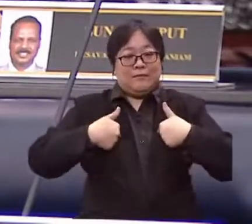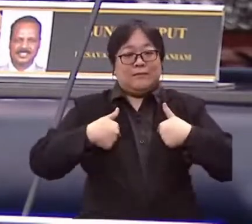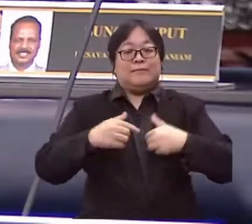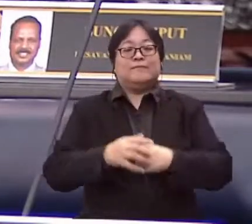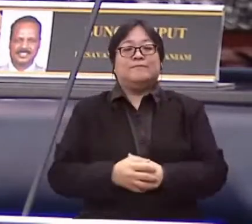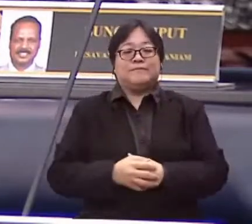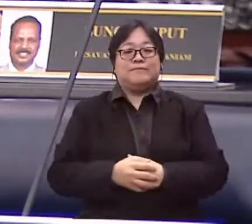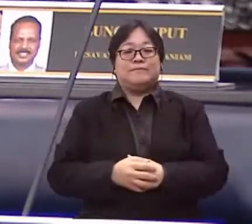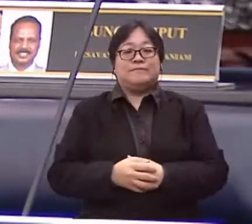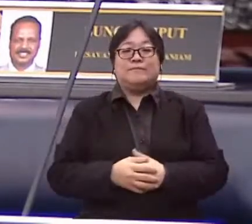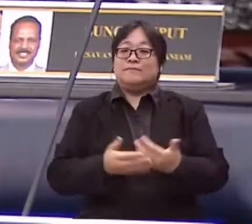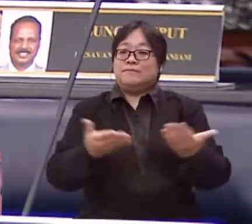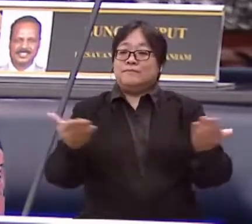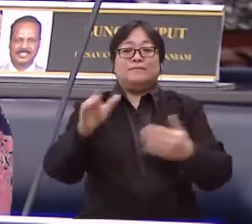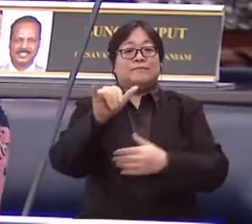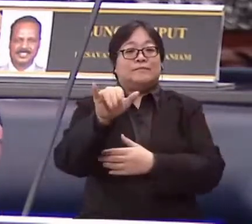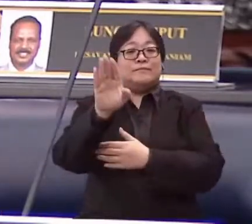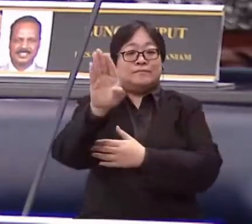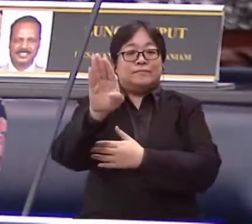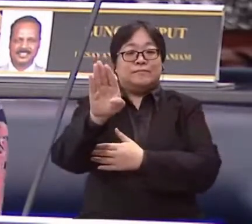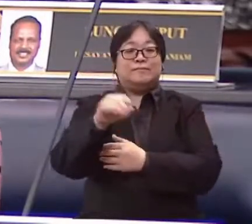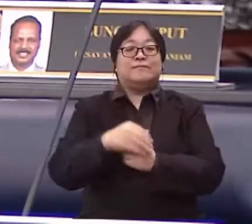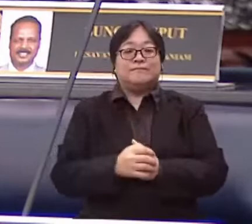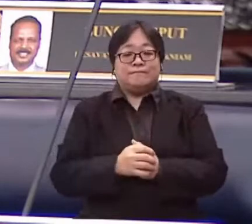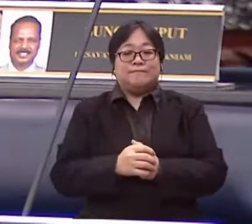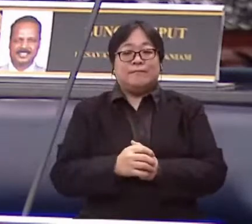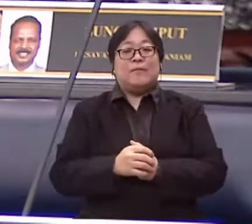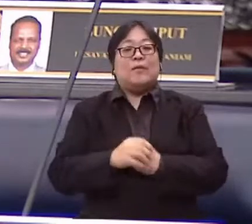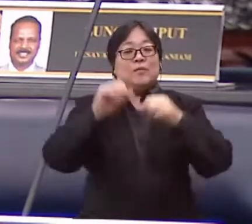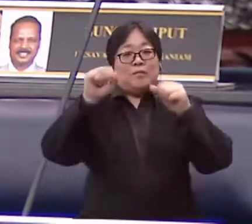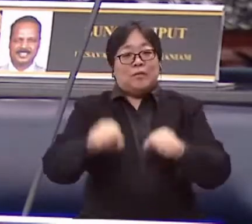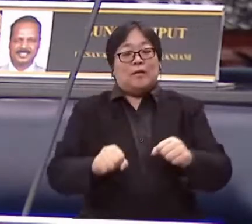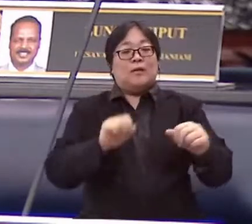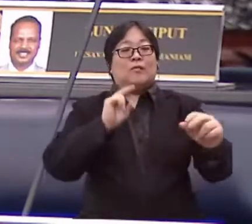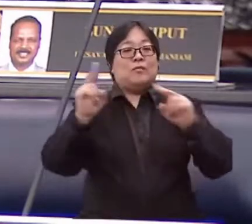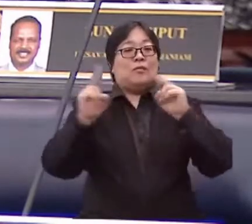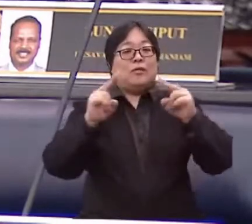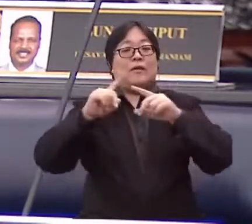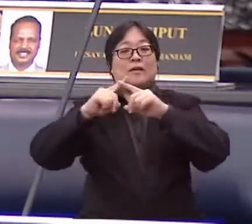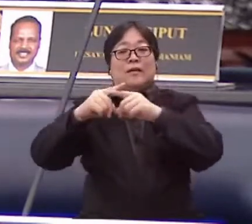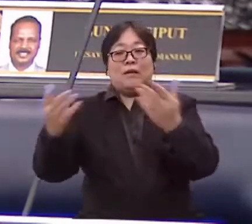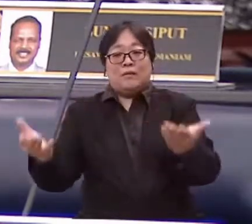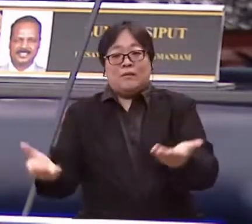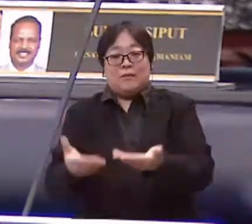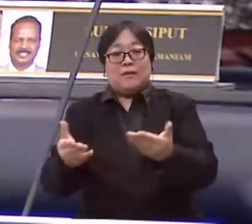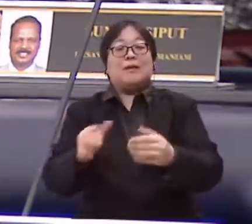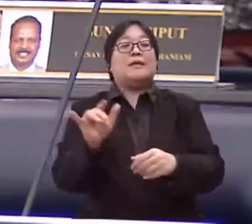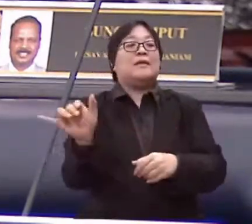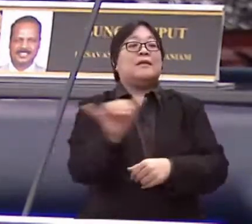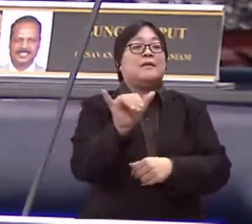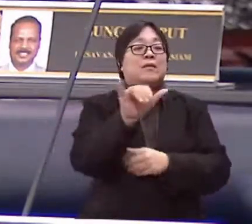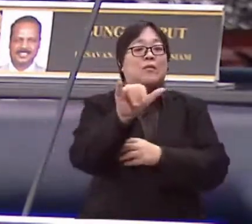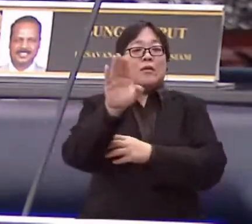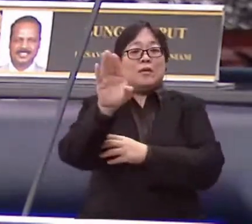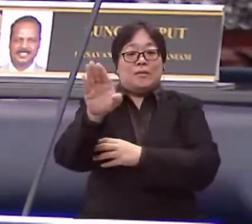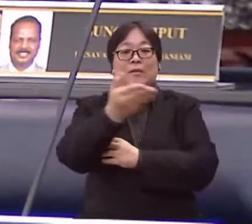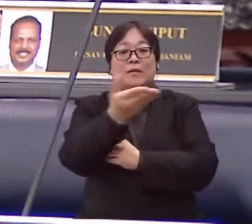jadi ahli yang promo bukan saja boleh mengucap dalam dewan yang mulia ini malah